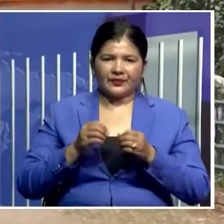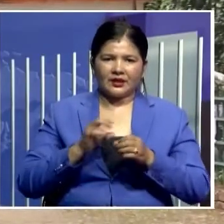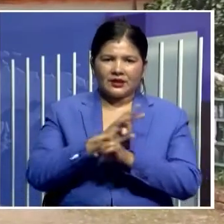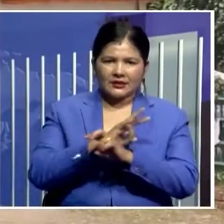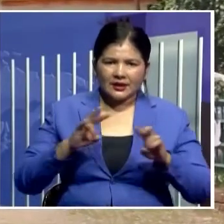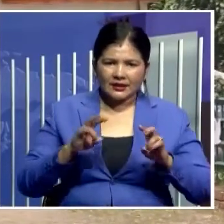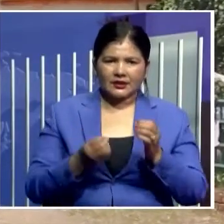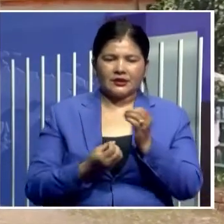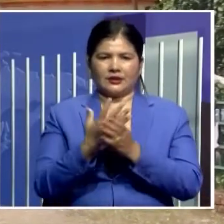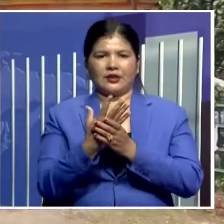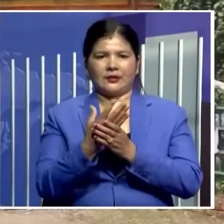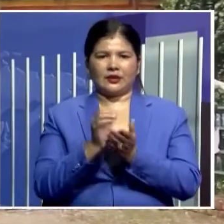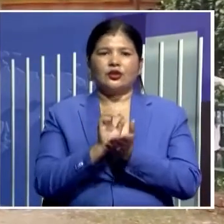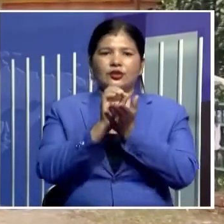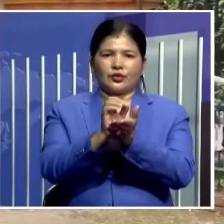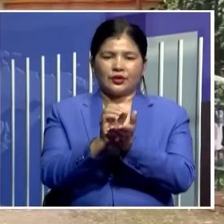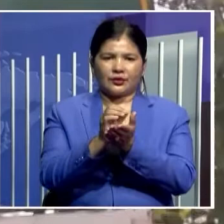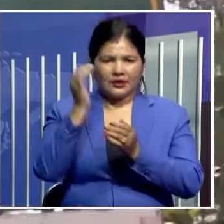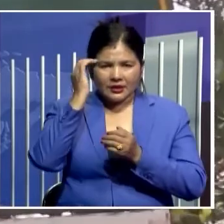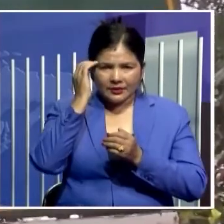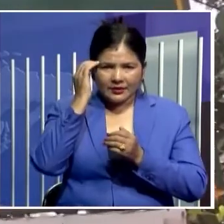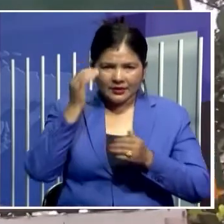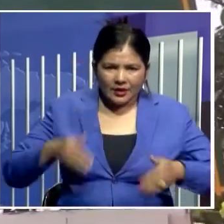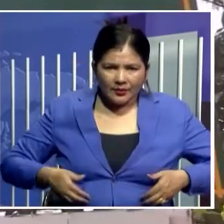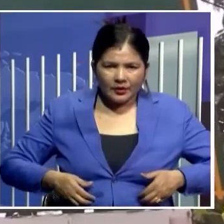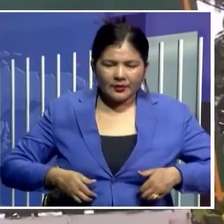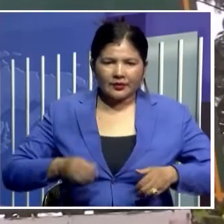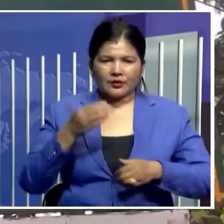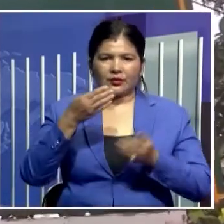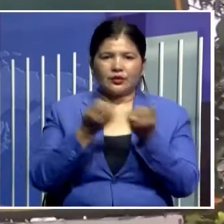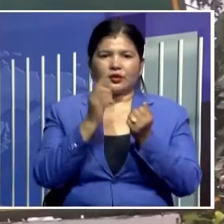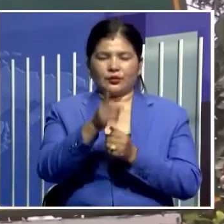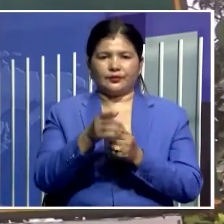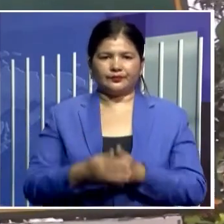स्थापनाका लागि पुर्याउनु भएको योगदानको स्मरण स्वरूप यो पर्व मनाउने गरिएको हो।